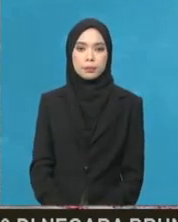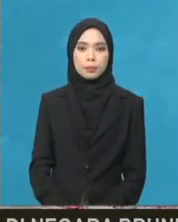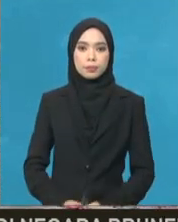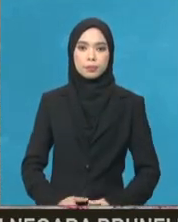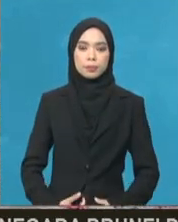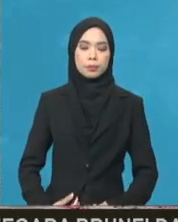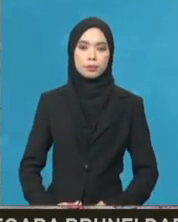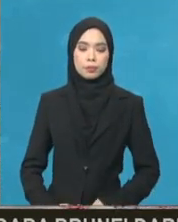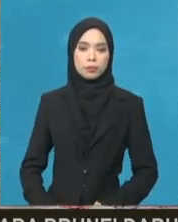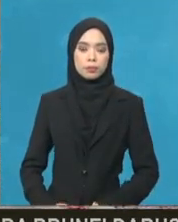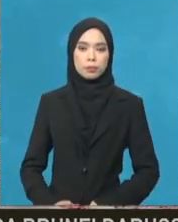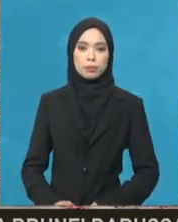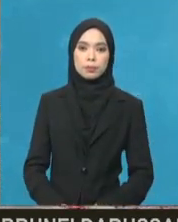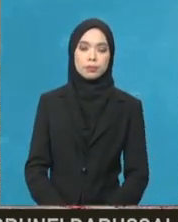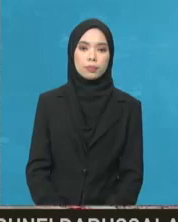hai hai